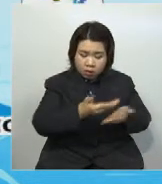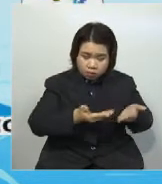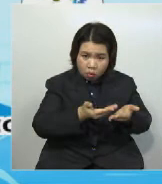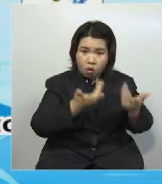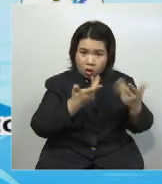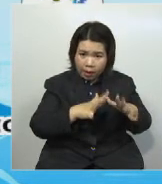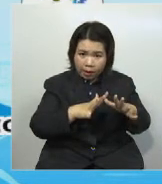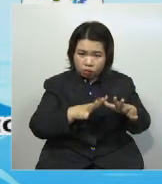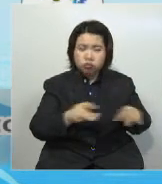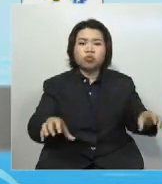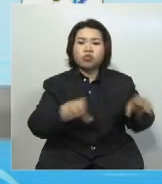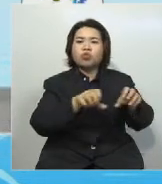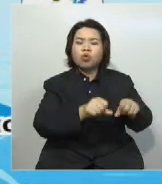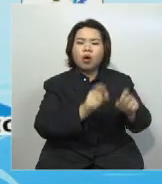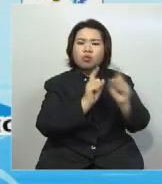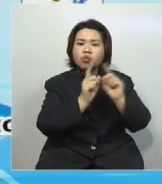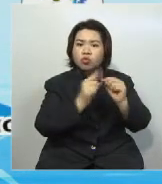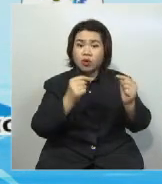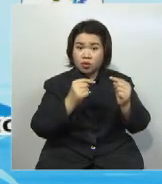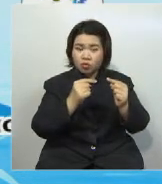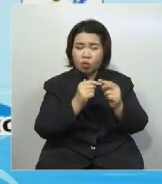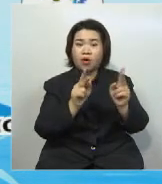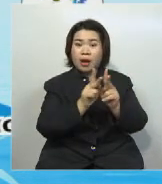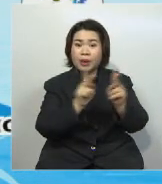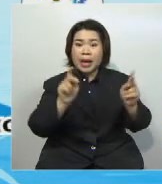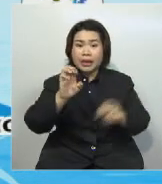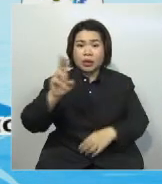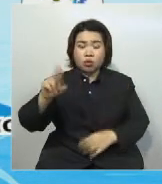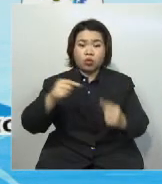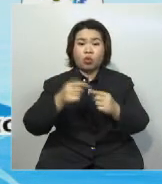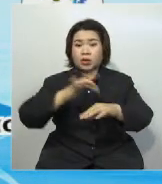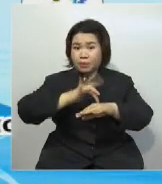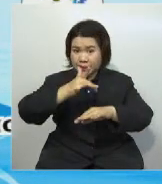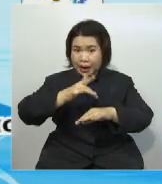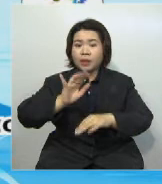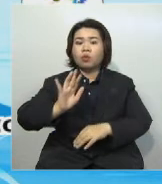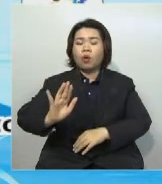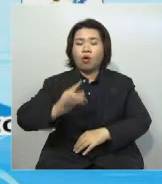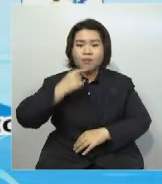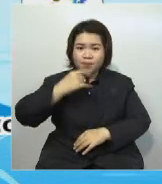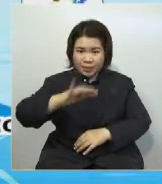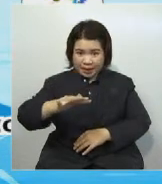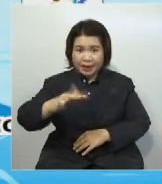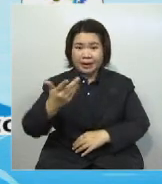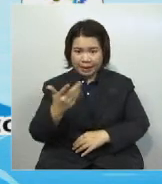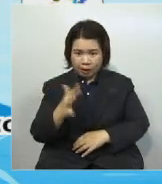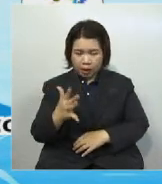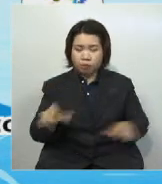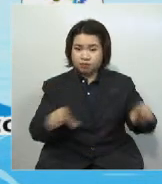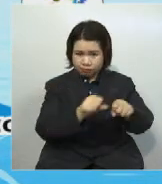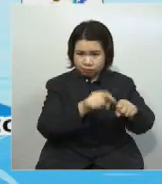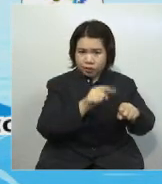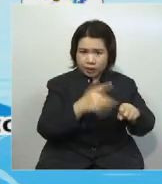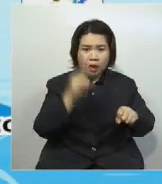าคีร่วมกับนายคาเมนิวเวลล่ากรรมาธิการยุโรปด้านสิ่งแวดล้อมกิจการทางทะเลและประมงแล้วทั้งส